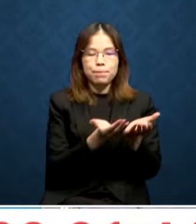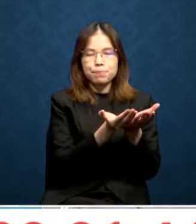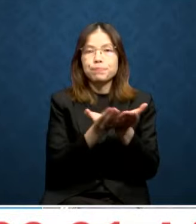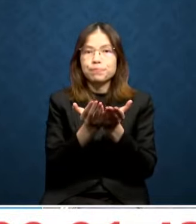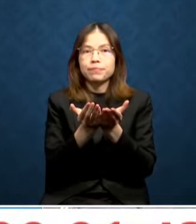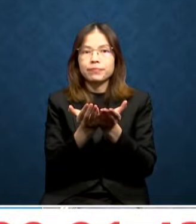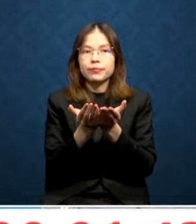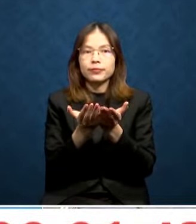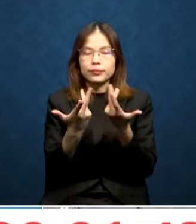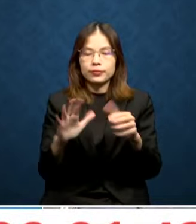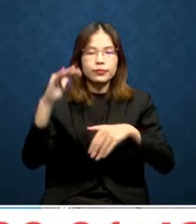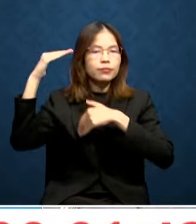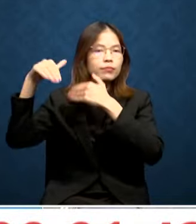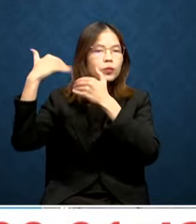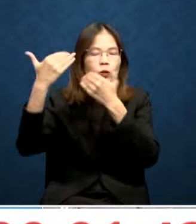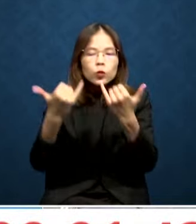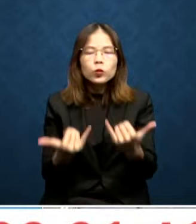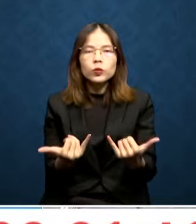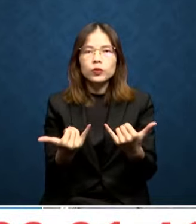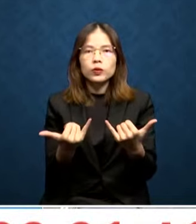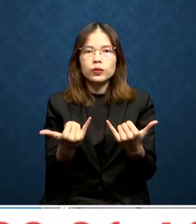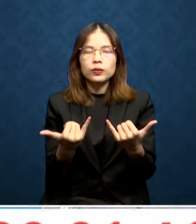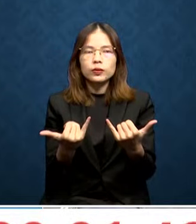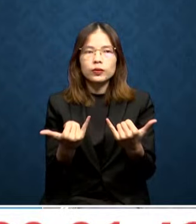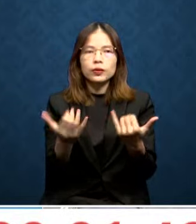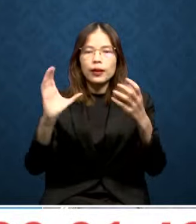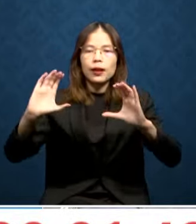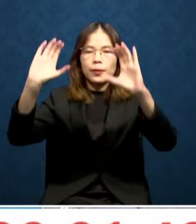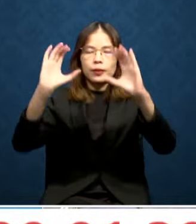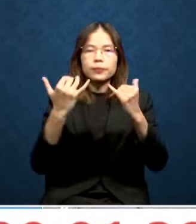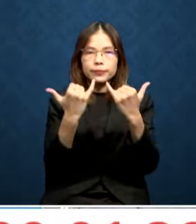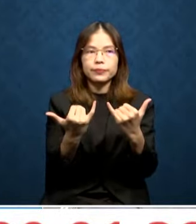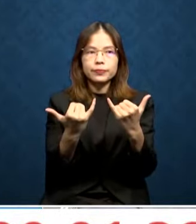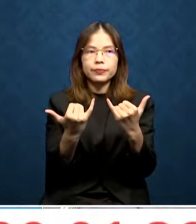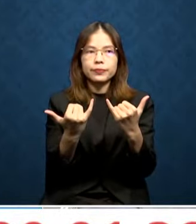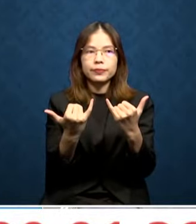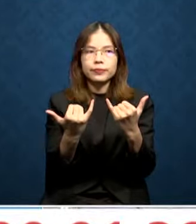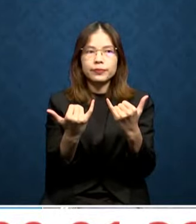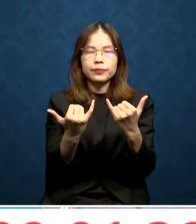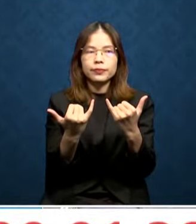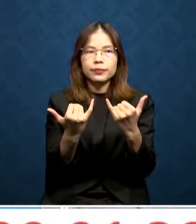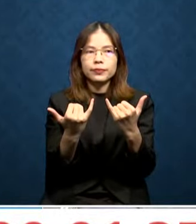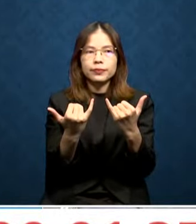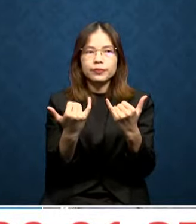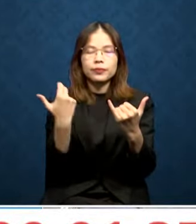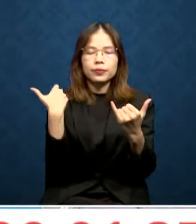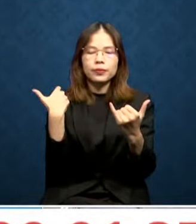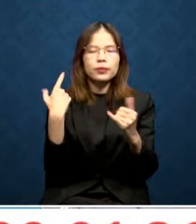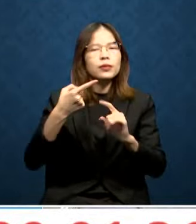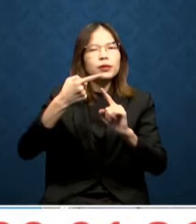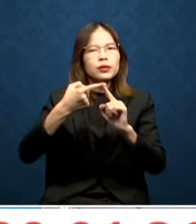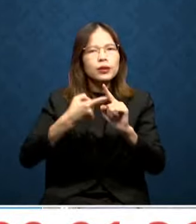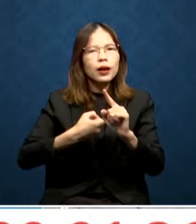ผ่านมาจนถึงปัจจุบันนะครับจนถึงรัฐบาลปัจจุบันนะครับเมื่อเดปลายเดือนมิถุนายนชาวประมงก็ออก